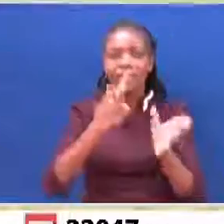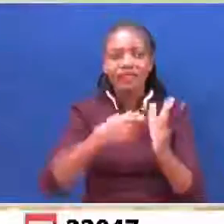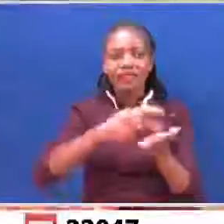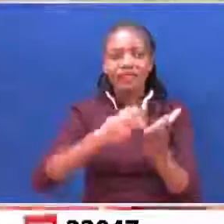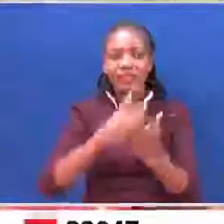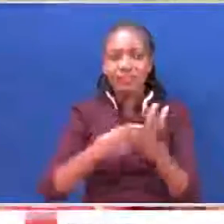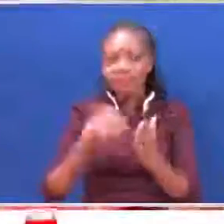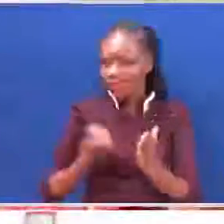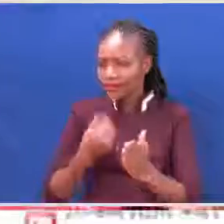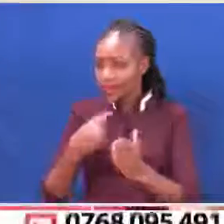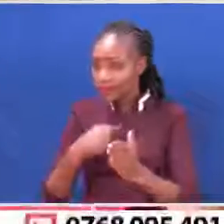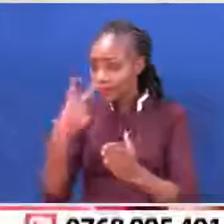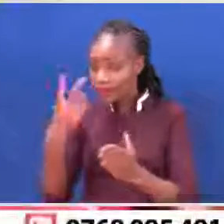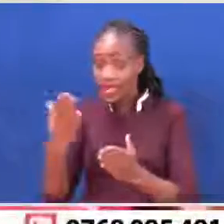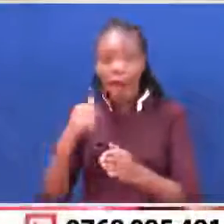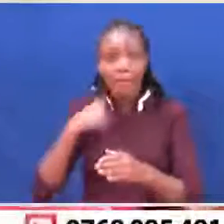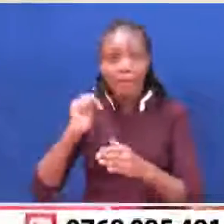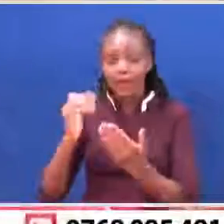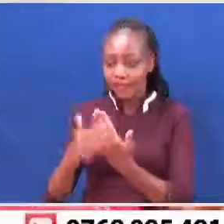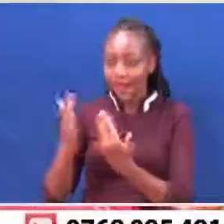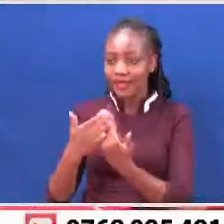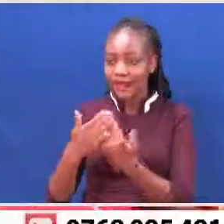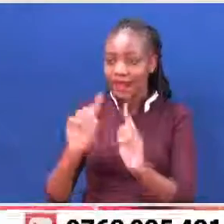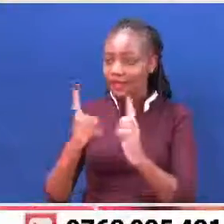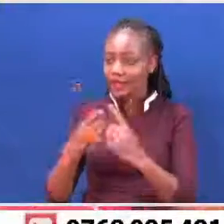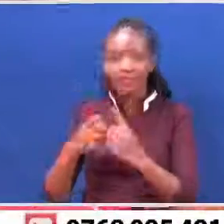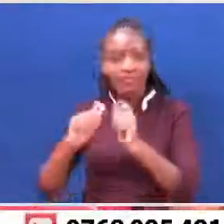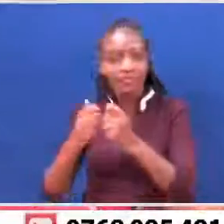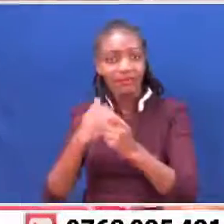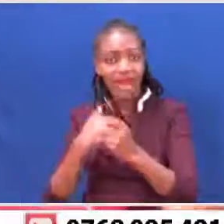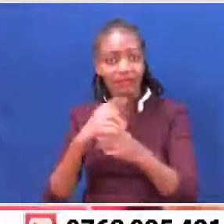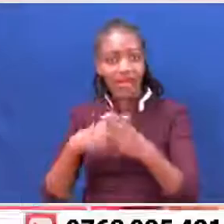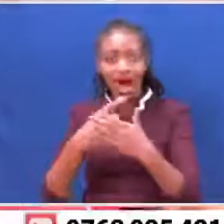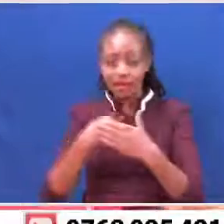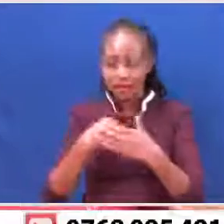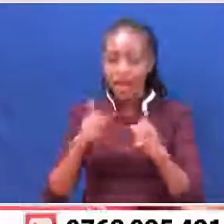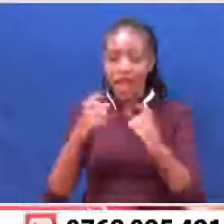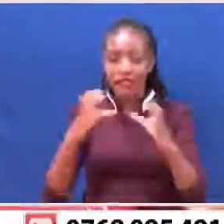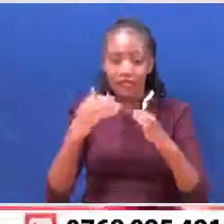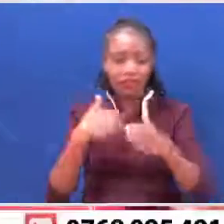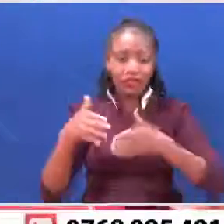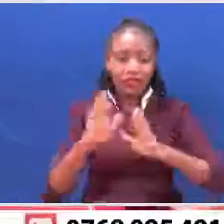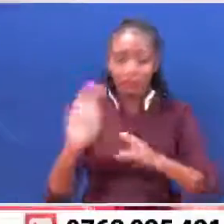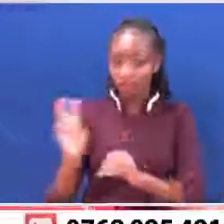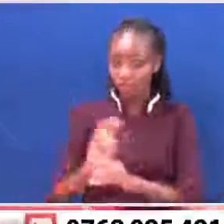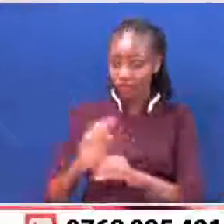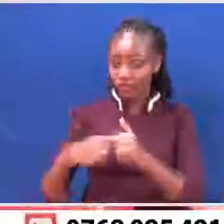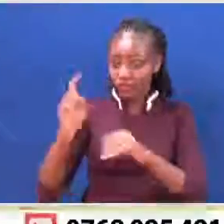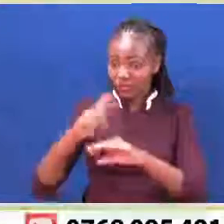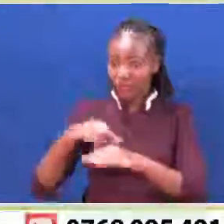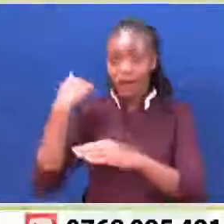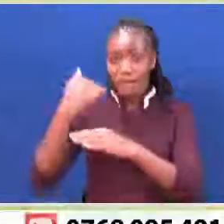wasichana nimeona hapa nitawafuatilia katika zile mechi zao za ligi ambao mimi kama coach niko na nafasi ya kuangalia mara 6 kabla